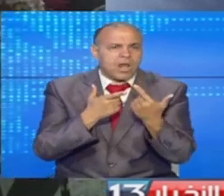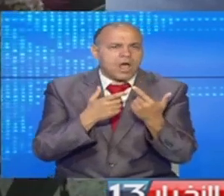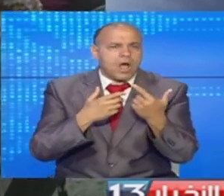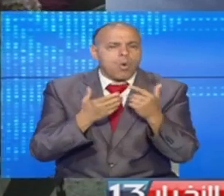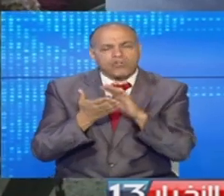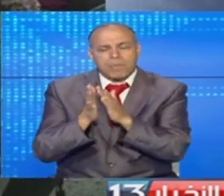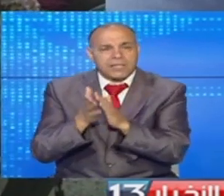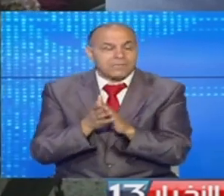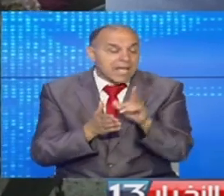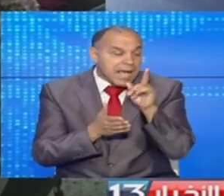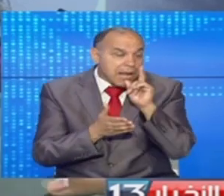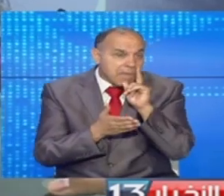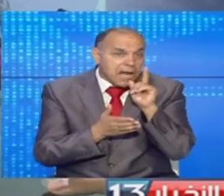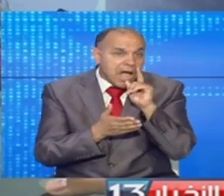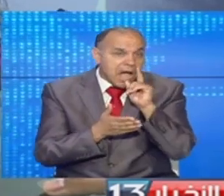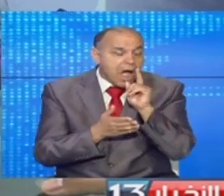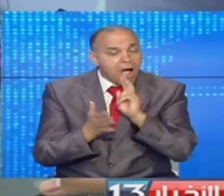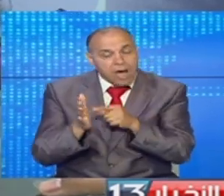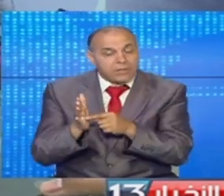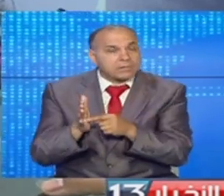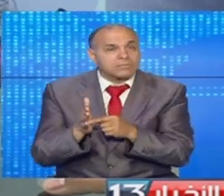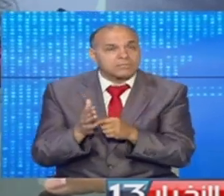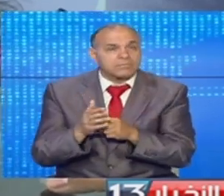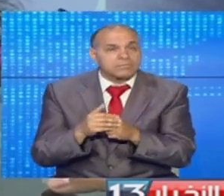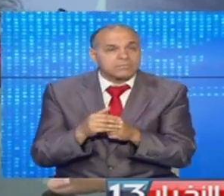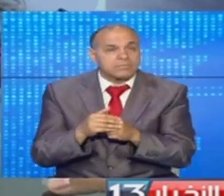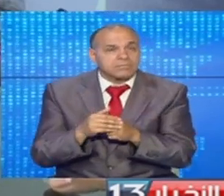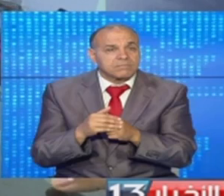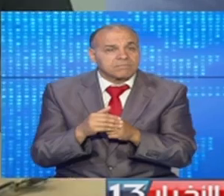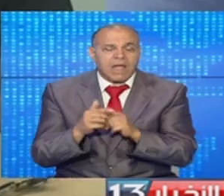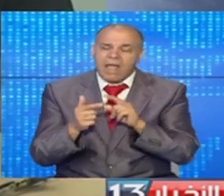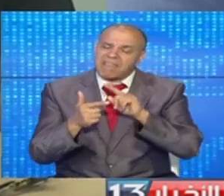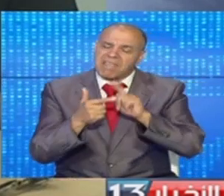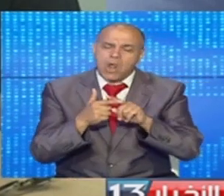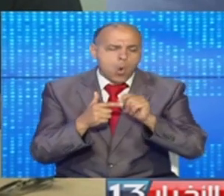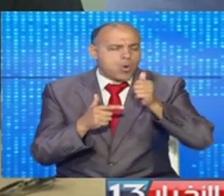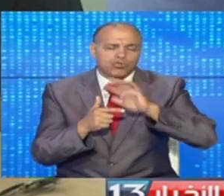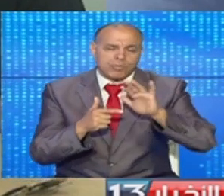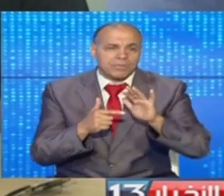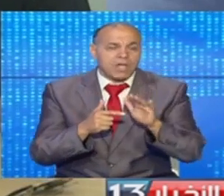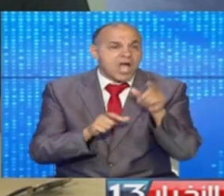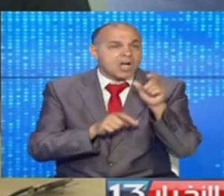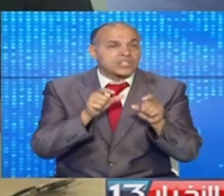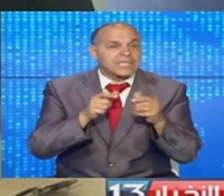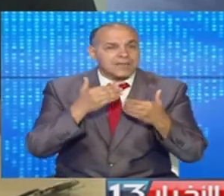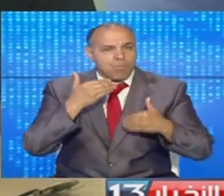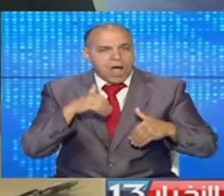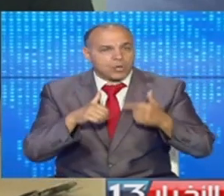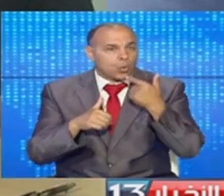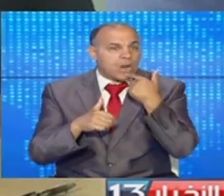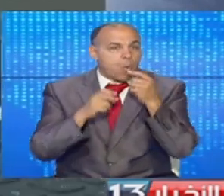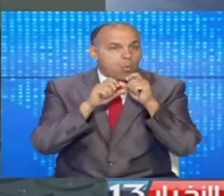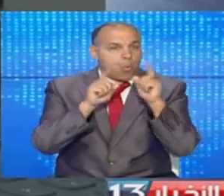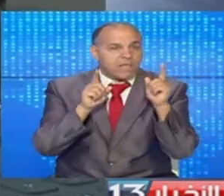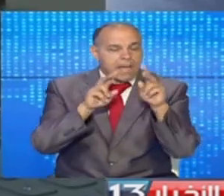مجتمع مدني. المراه قراراتها يعتبروها ثانويه. وفيما يتعلق بالاشخاص ذوي الاعاقه فقد